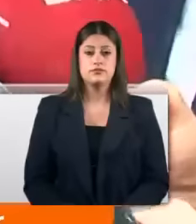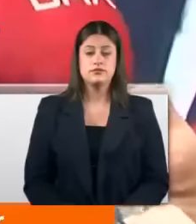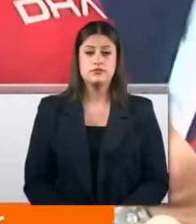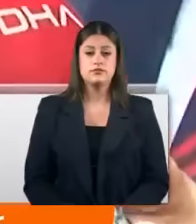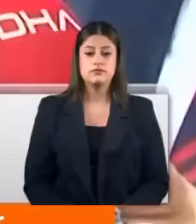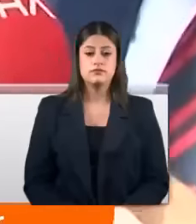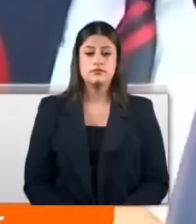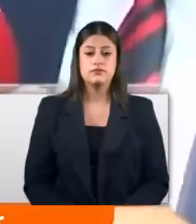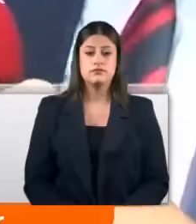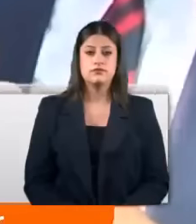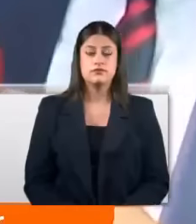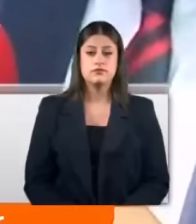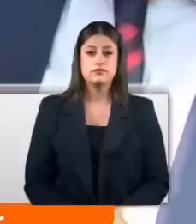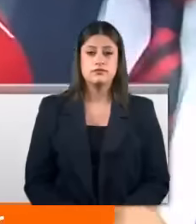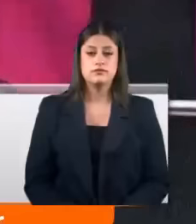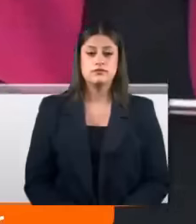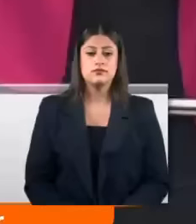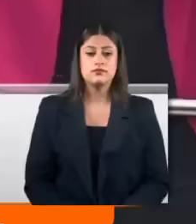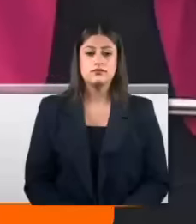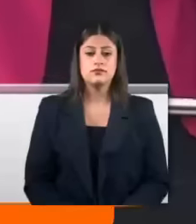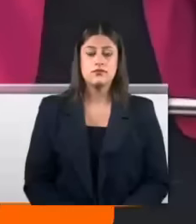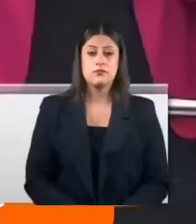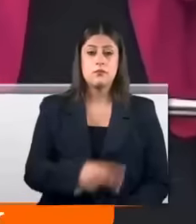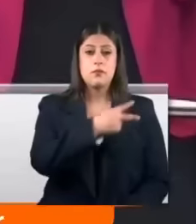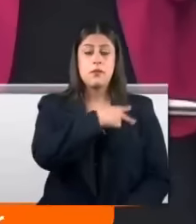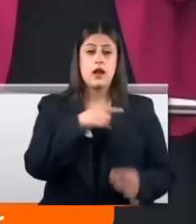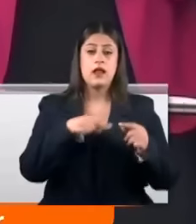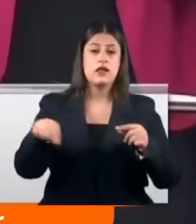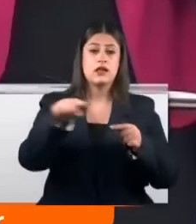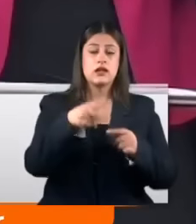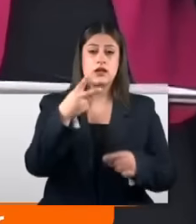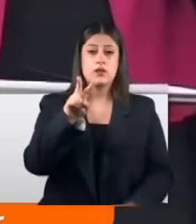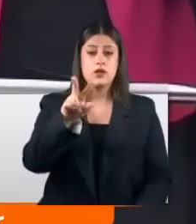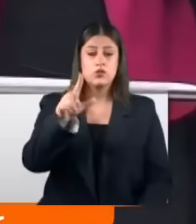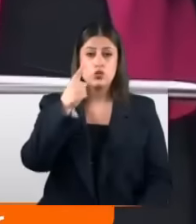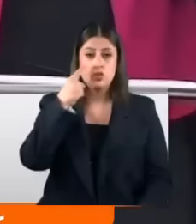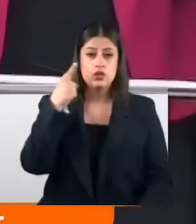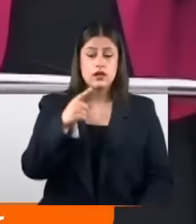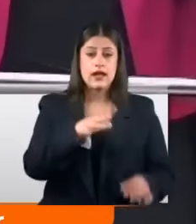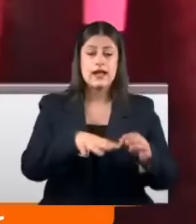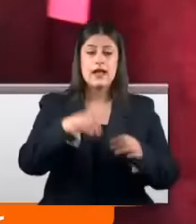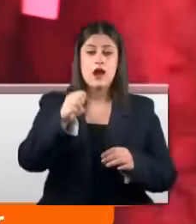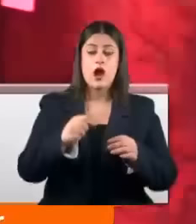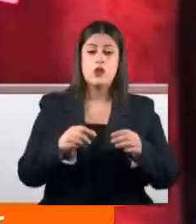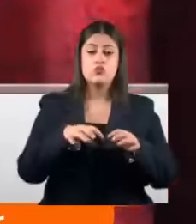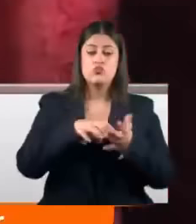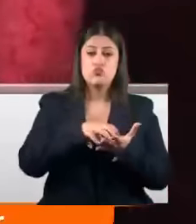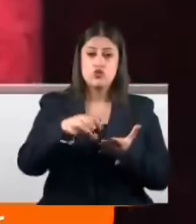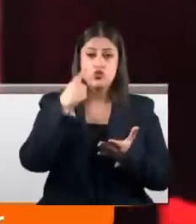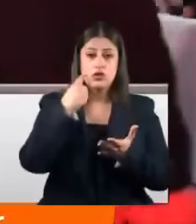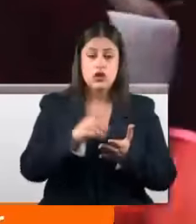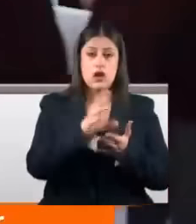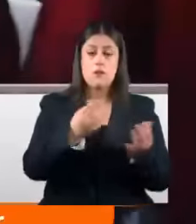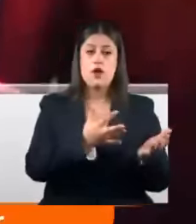ayrı ayrı bakmak lazım. Bütününe bir şey söylemek güç. Belediyeler 2023 yılında genel bütçeden aktarılan tüm kaynakları aldı